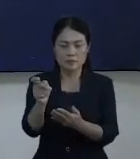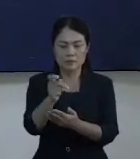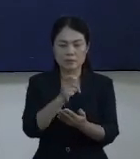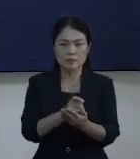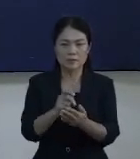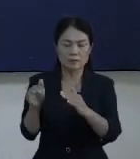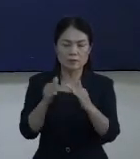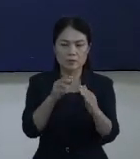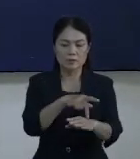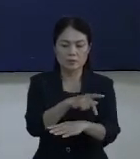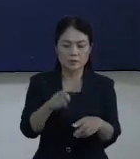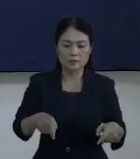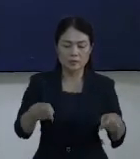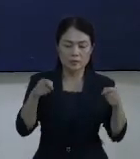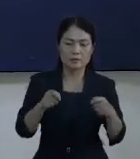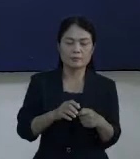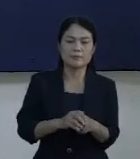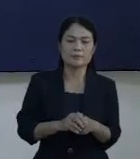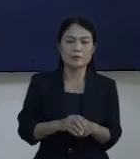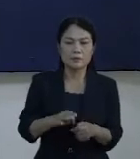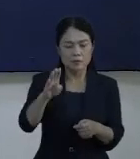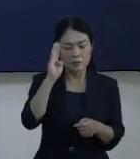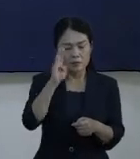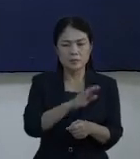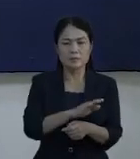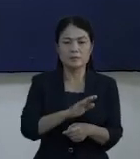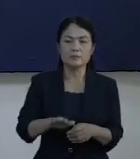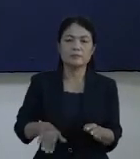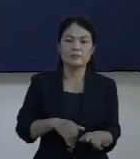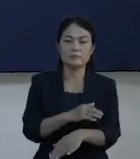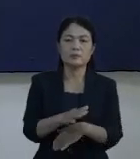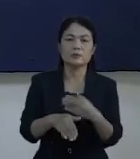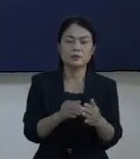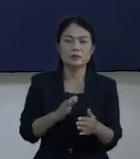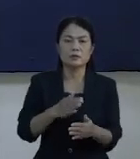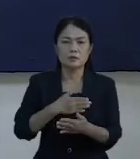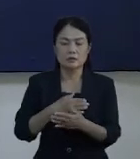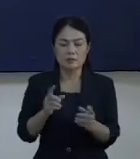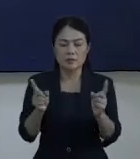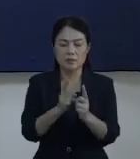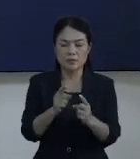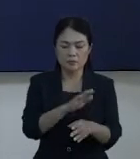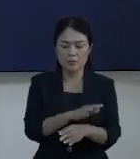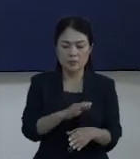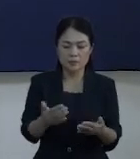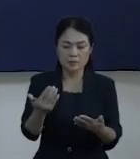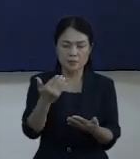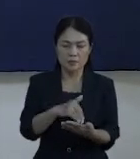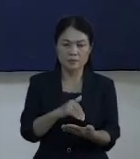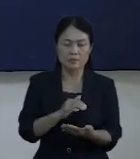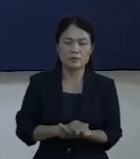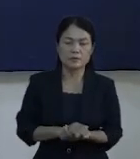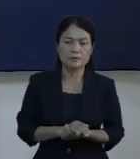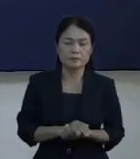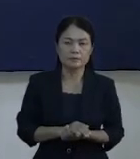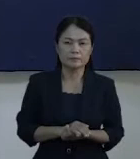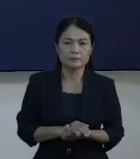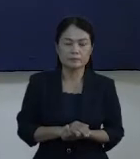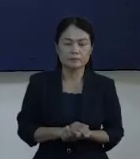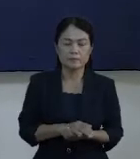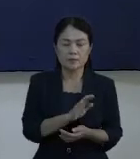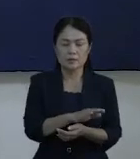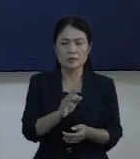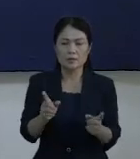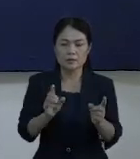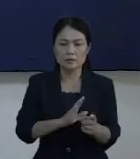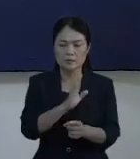vùng chân năng khai tục vùng chân năng xu sở con cô đừng ọc nế cụ vẫn mà chụp con cô đừng ọc nế bình hai và ta có cô